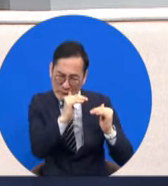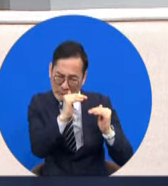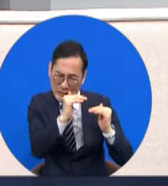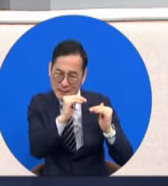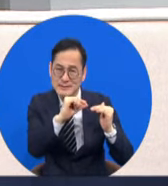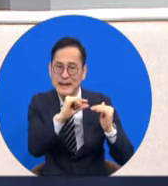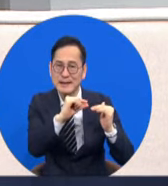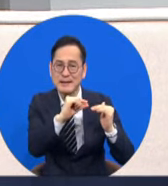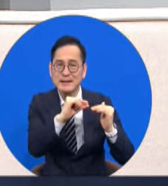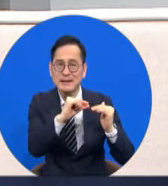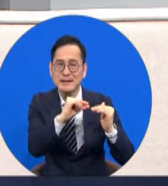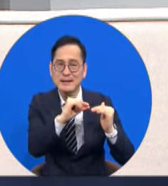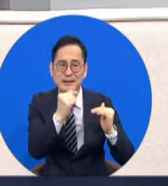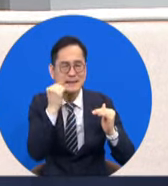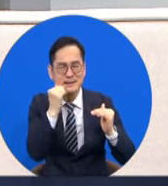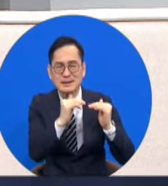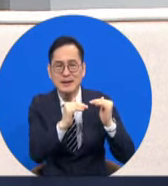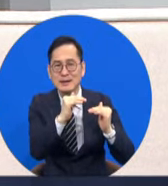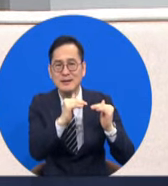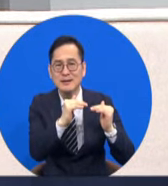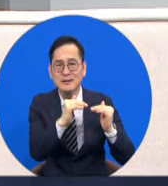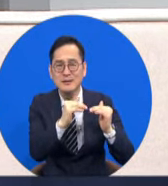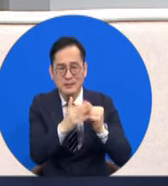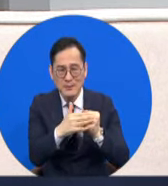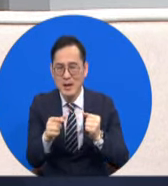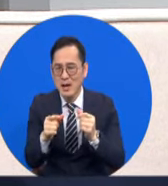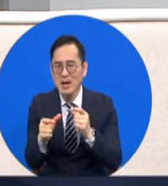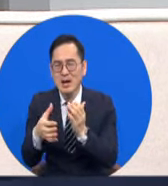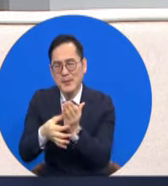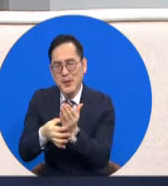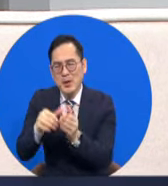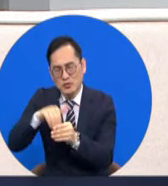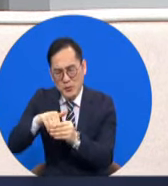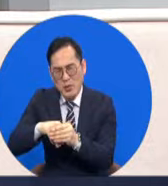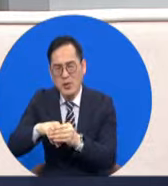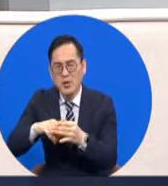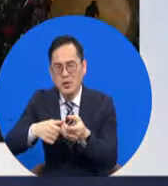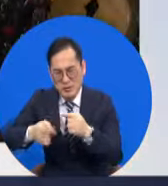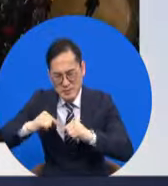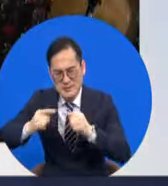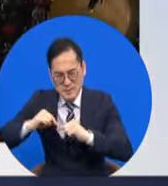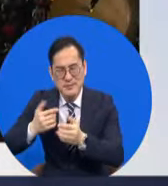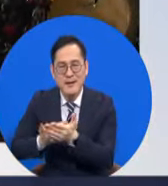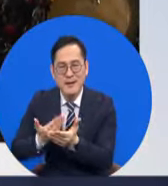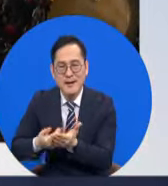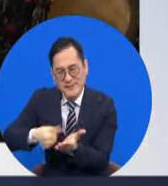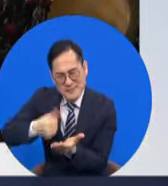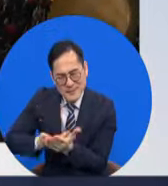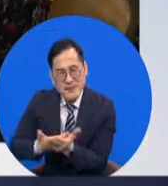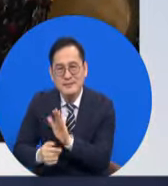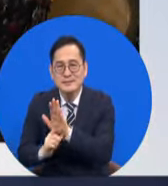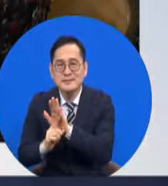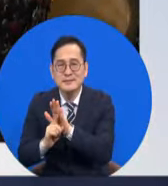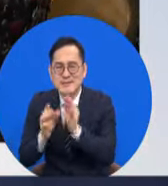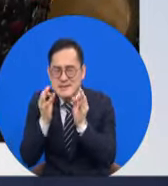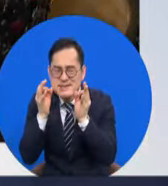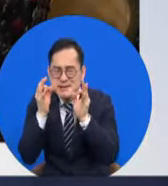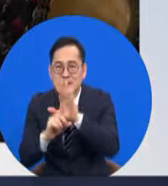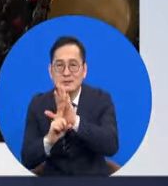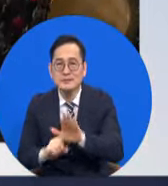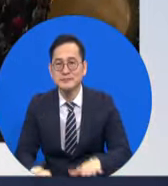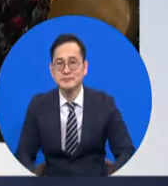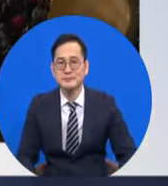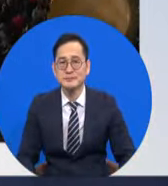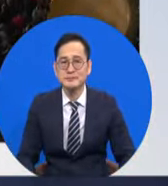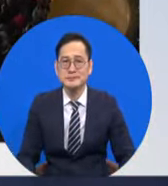있기 때문에 투표를 간곡하게 호소를 해야 되는 그런 상황인 것이죠. 실제로 뭐 지난 4년 전 총선 같은 경우에는 뭐 한두 표